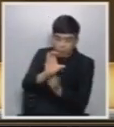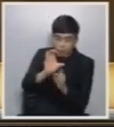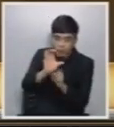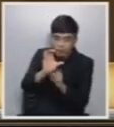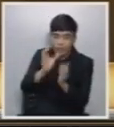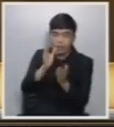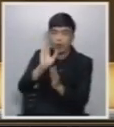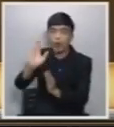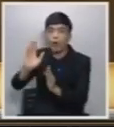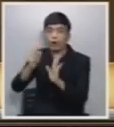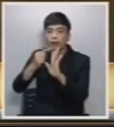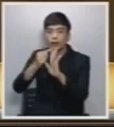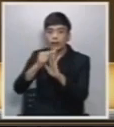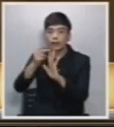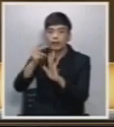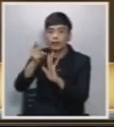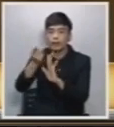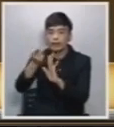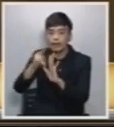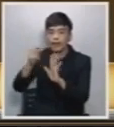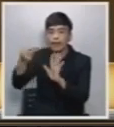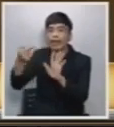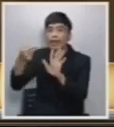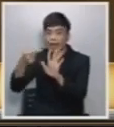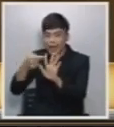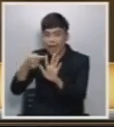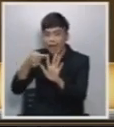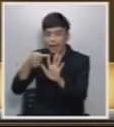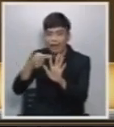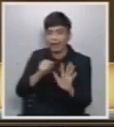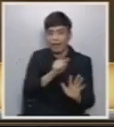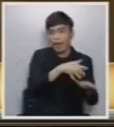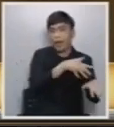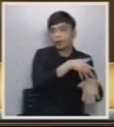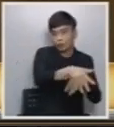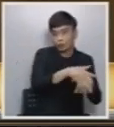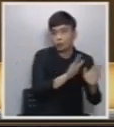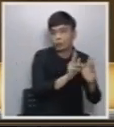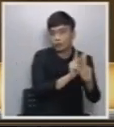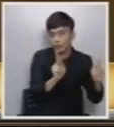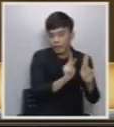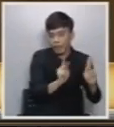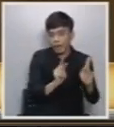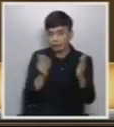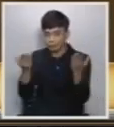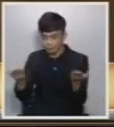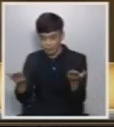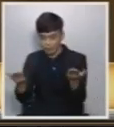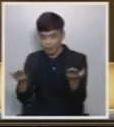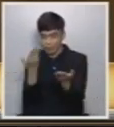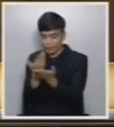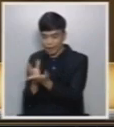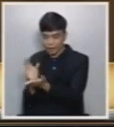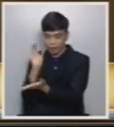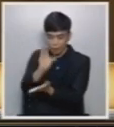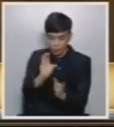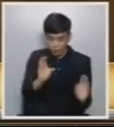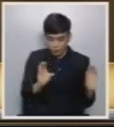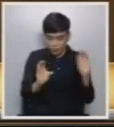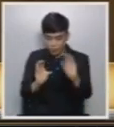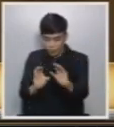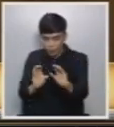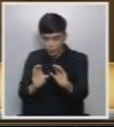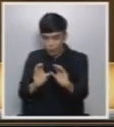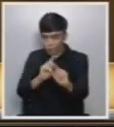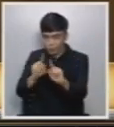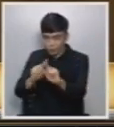คหะกับของชมรมหรือชุมชนกรรมการชุมชนว่ามีการนำเงินเข้าทุกครั้งที่มีการจัด